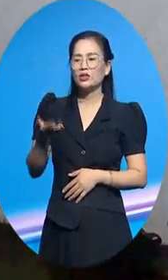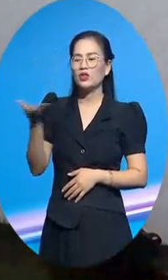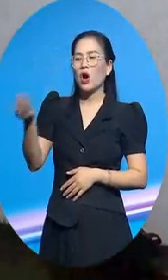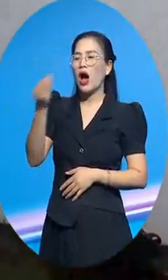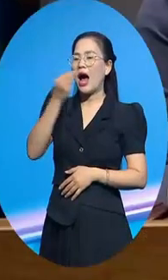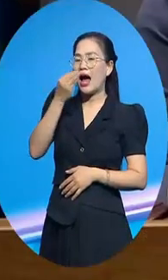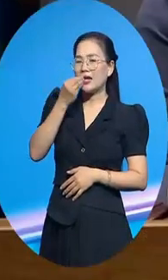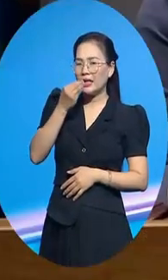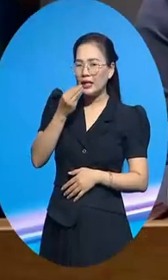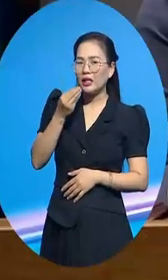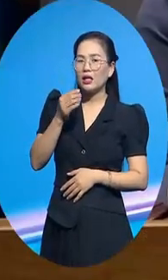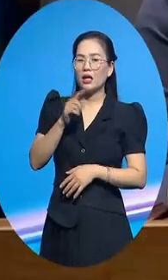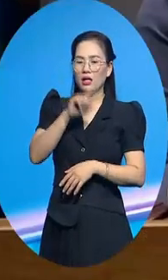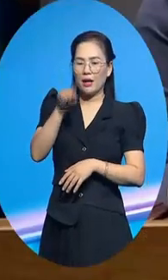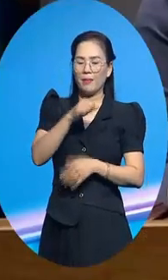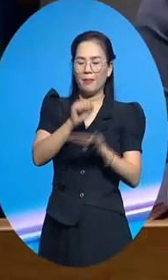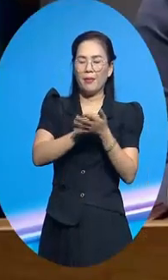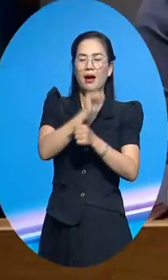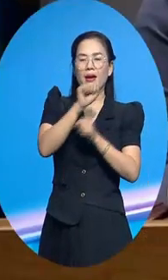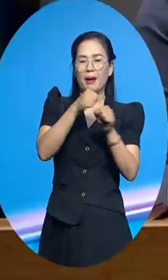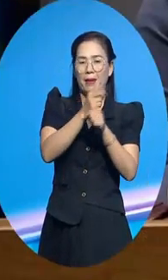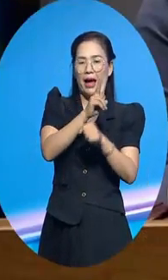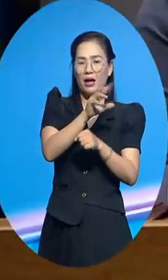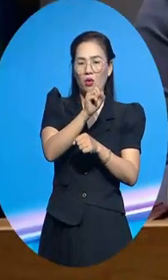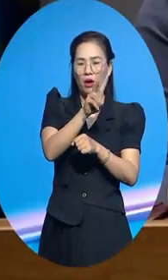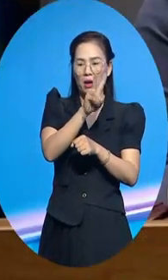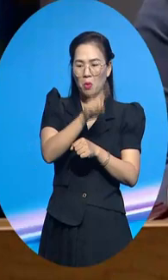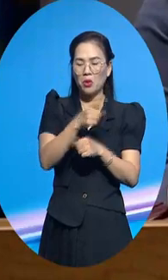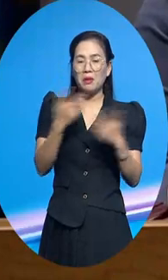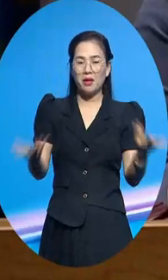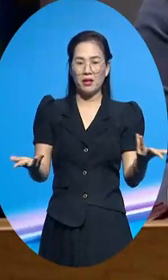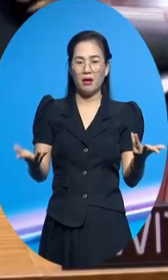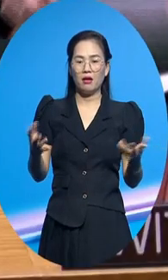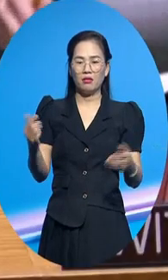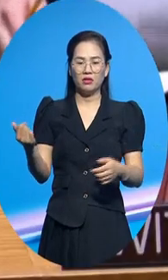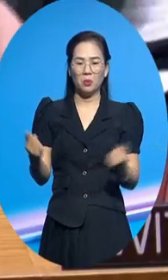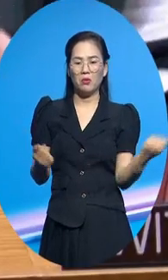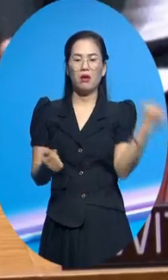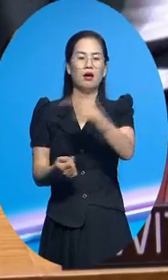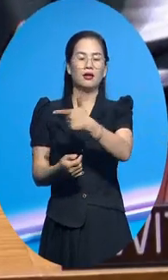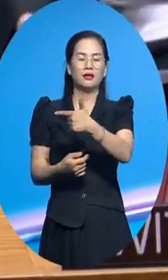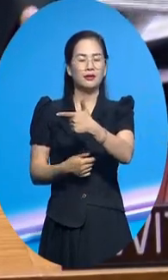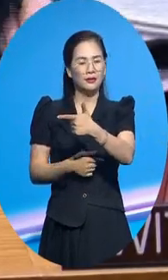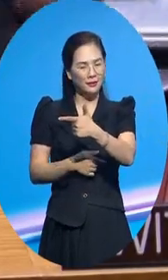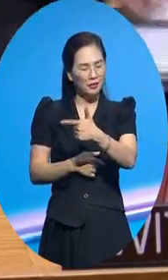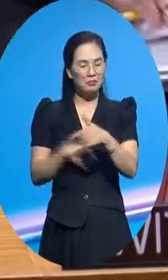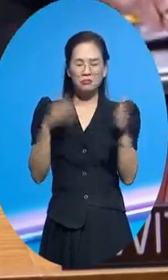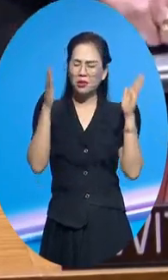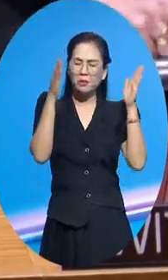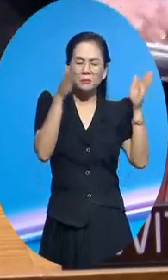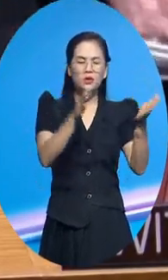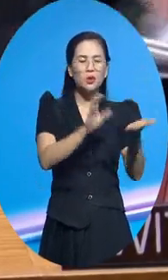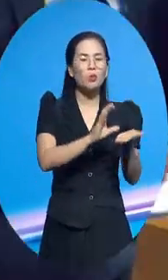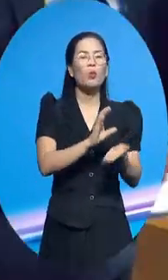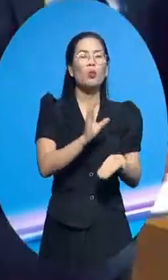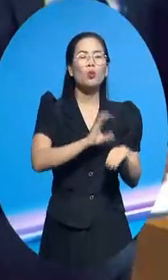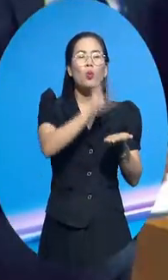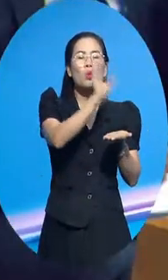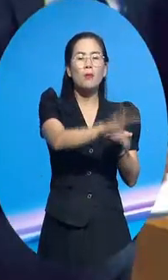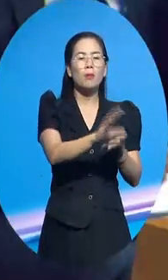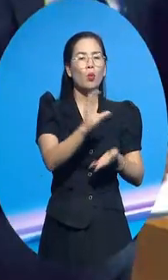năm 2021 đến nay, cho thấy những ưu tiên thực sự của phương Tây. Còn đại sứ Ukraine tại Liên Hiệp Quốc